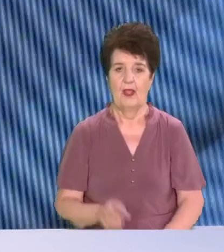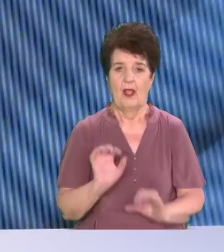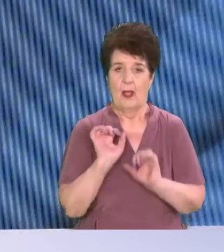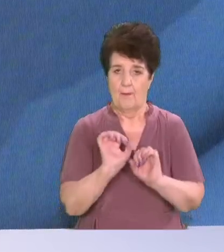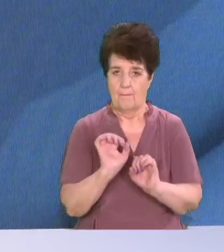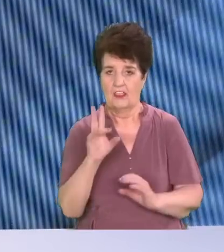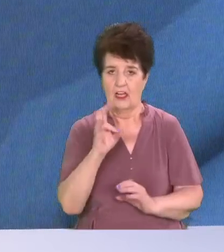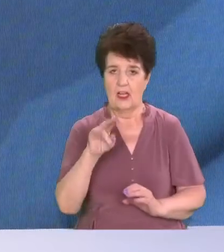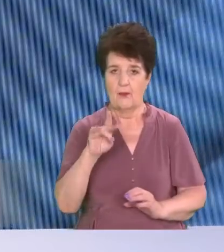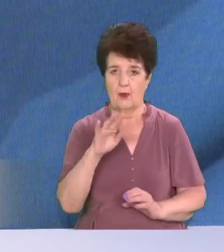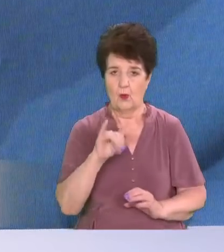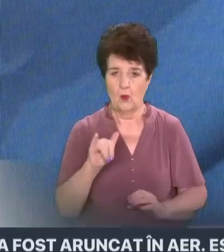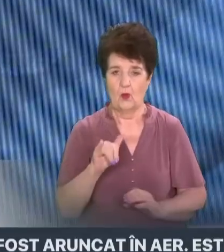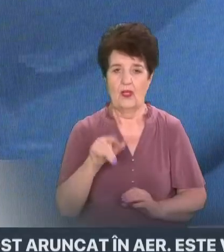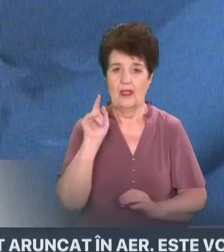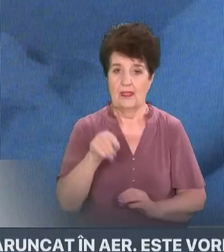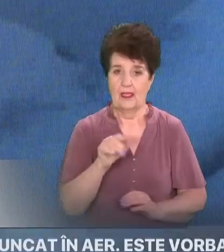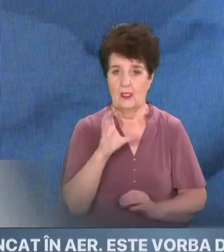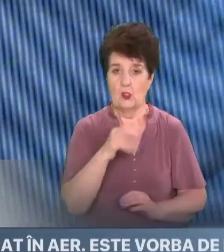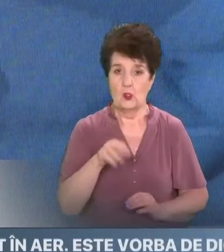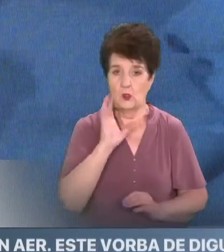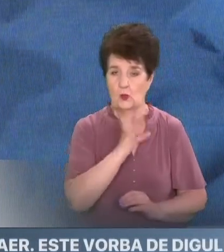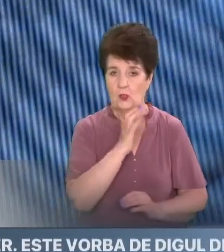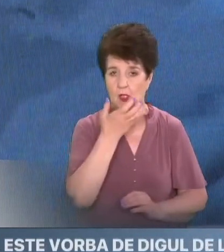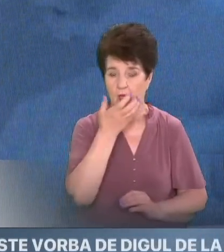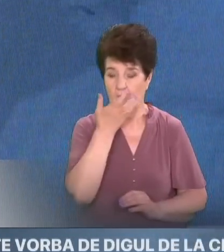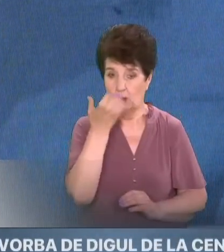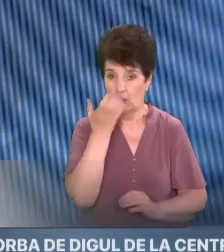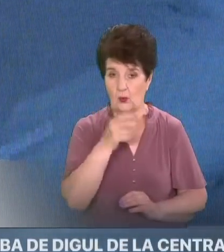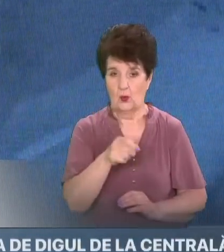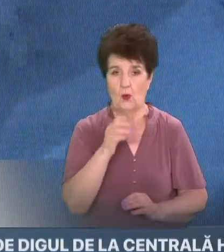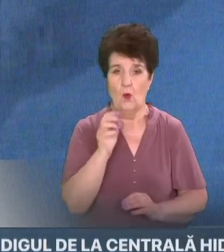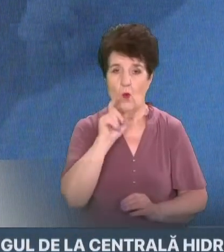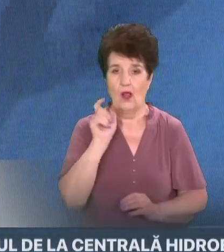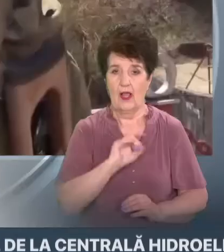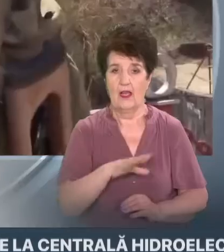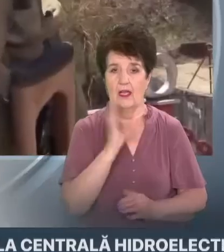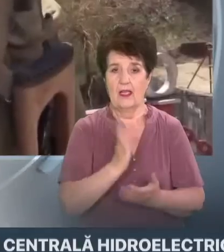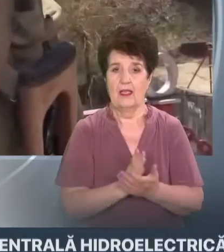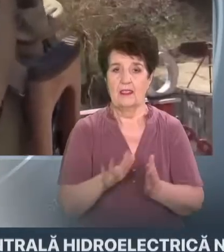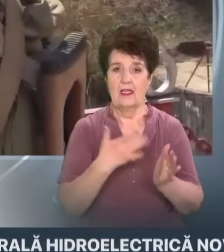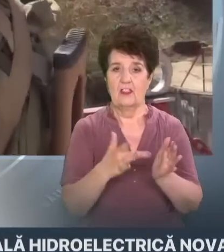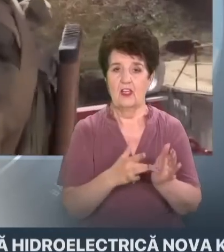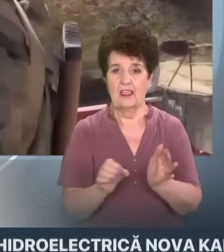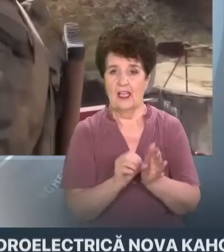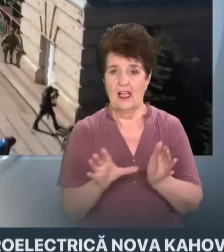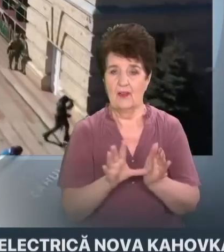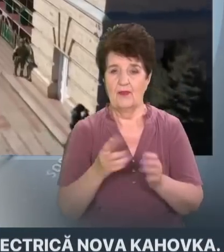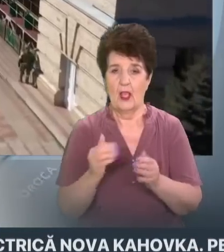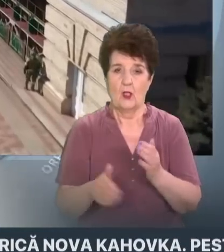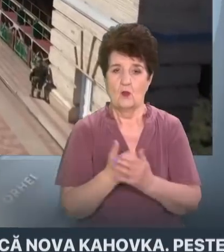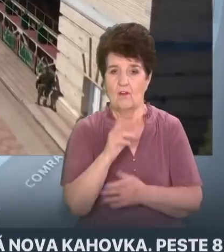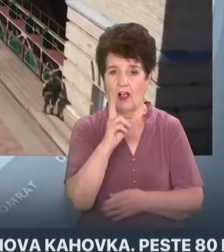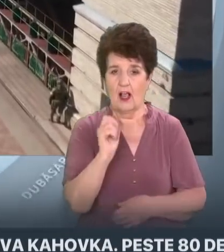Un baraj imens de pe râul Dnipru din sudul Ucrainei a fost aruncat în aer. Este vorba de digul de la centrala hidroelectrică Nova